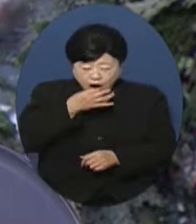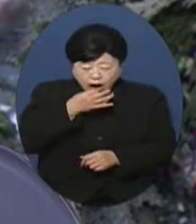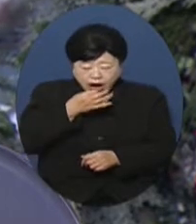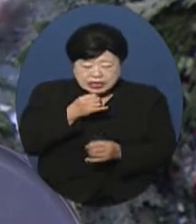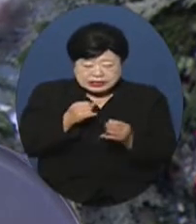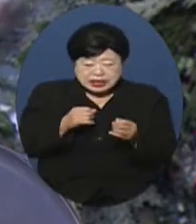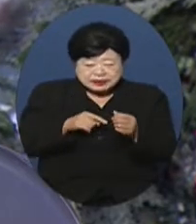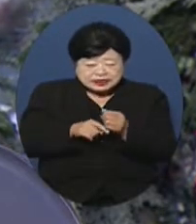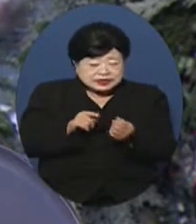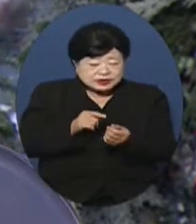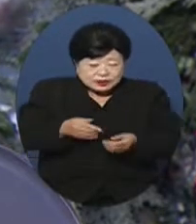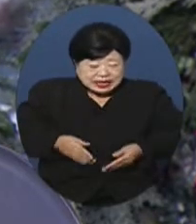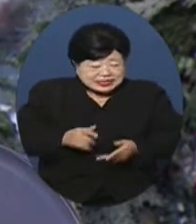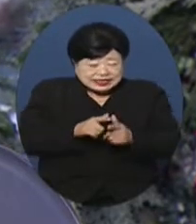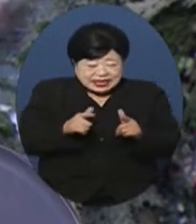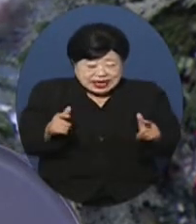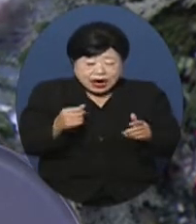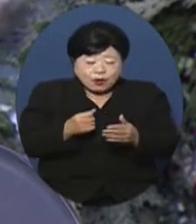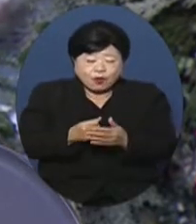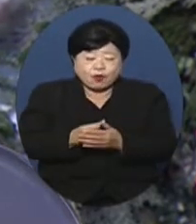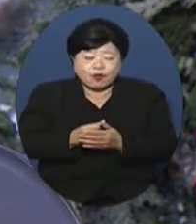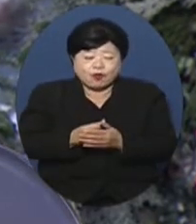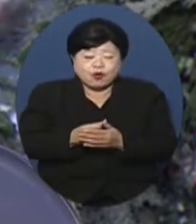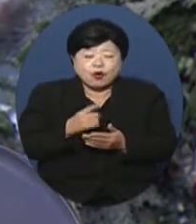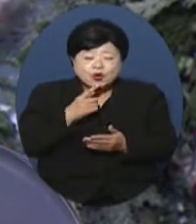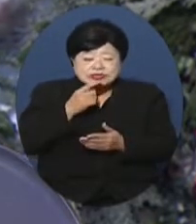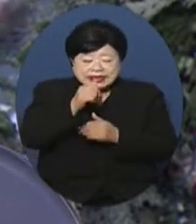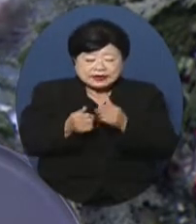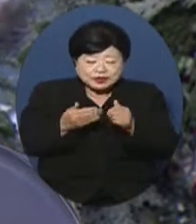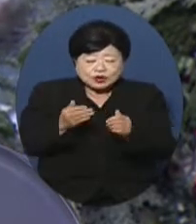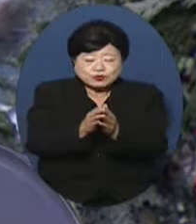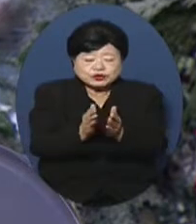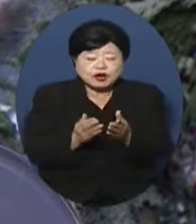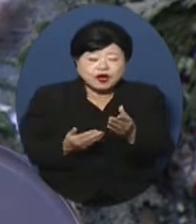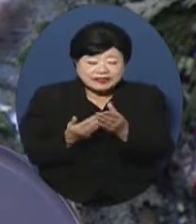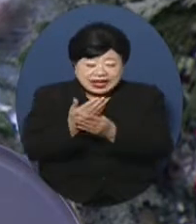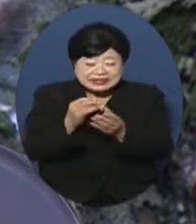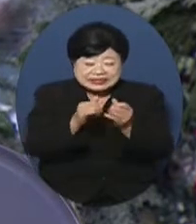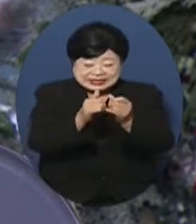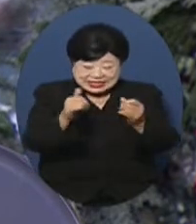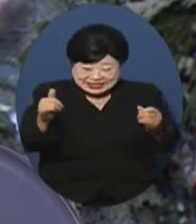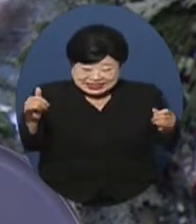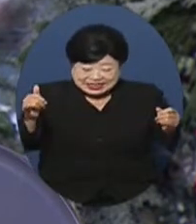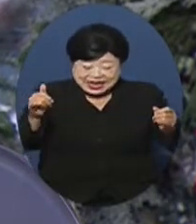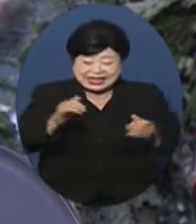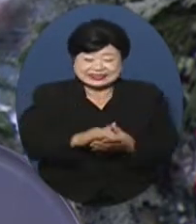사람의 뜻으로 나지 아니하고 오직 하나님께로부터 난 자들이니라